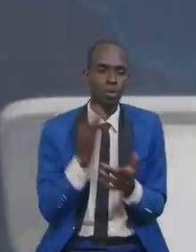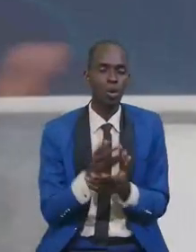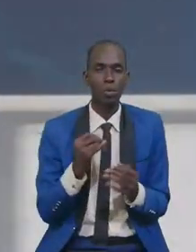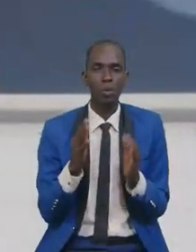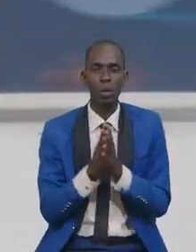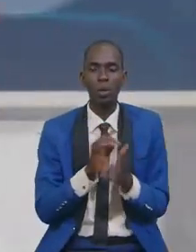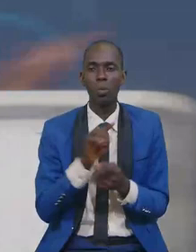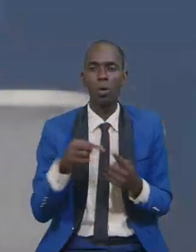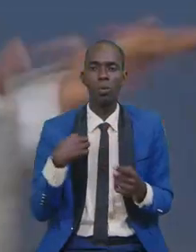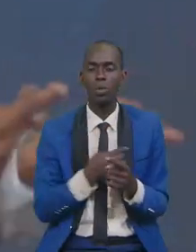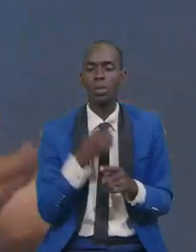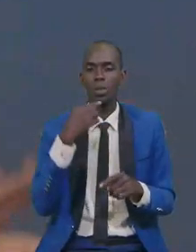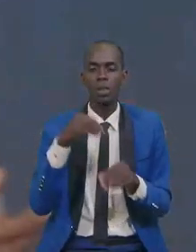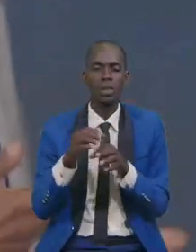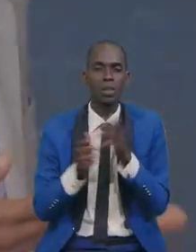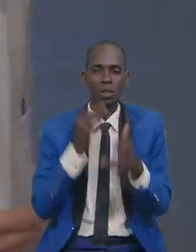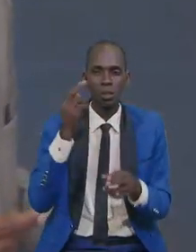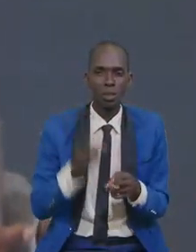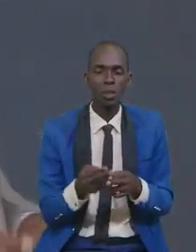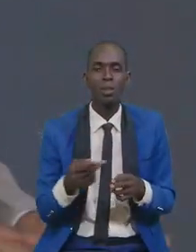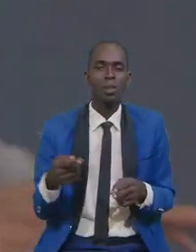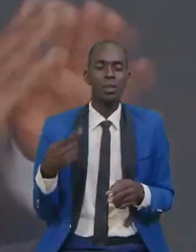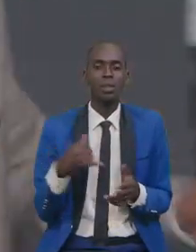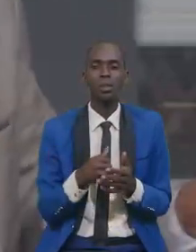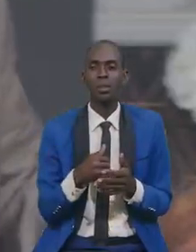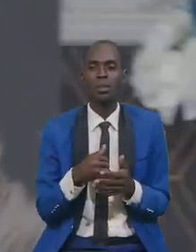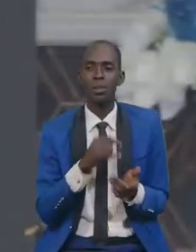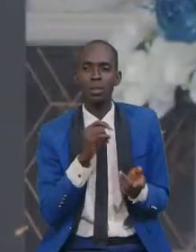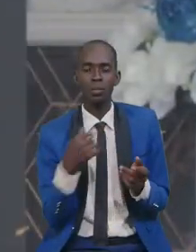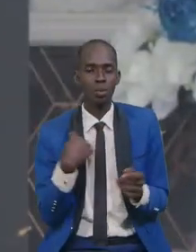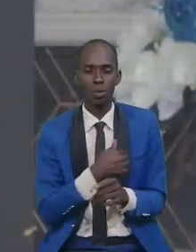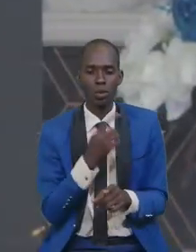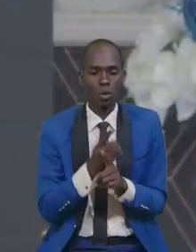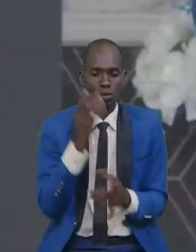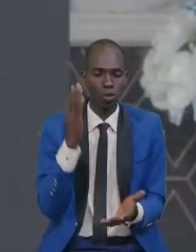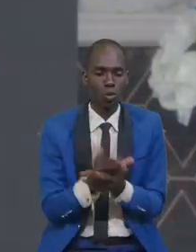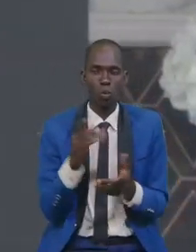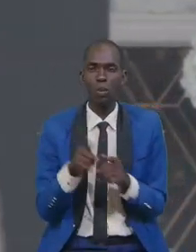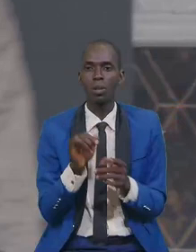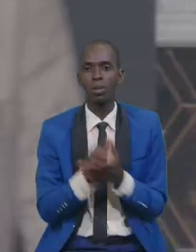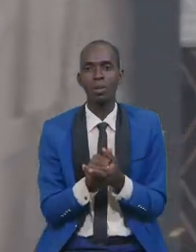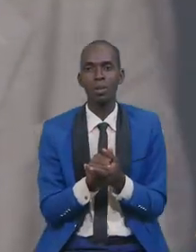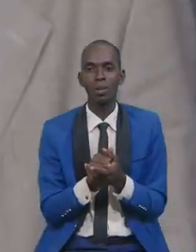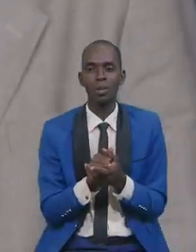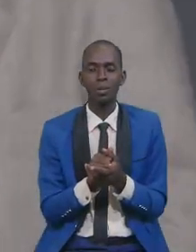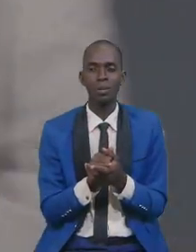prière. Quand nous disons au nom de Jésus, il reconditionne l'église. Et ils arrêtent comme ça.